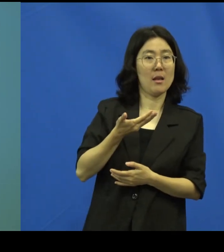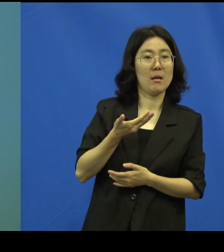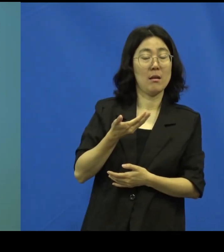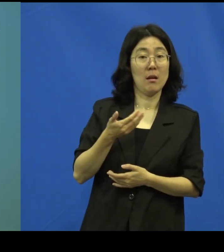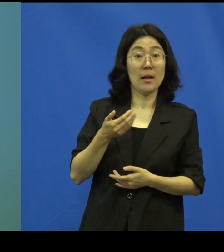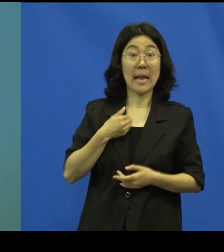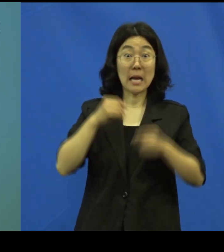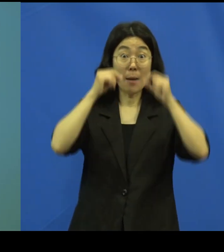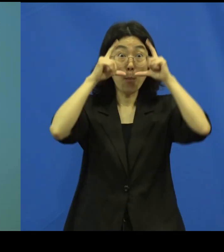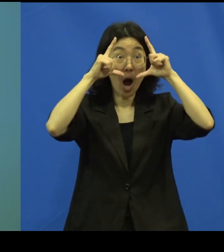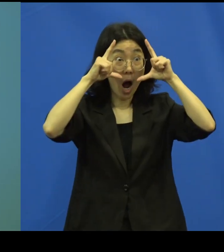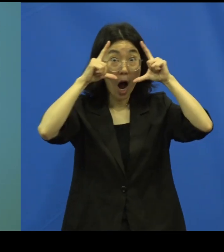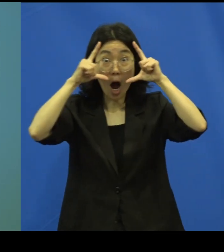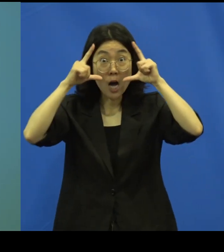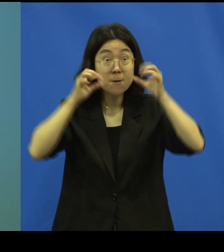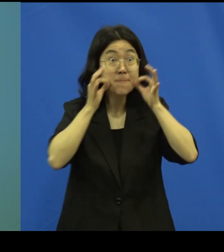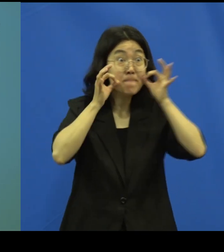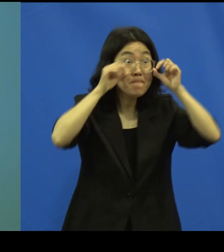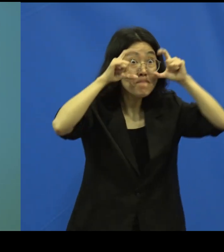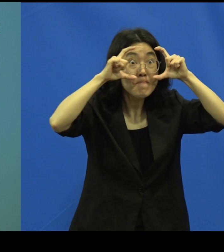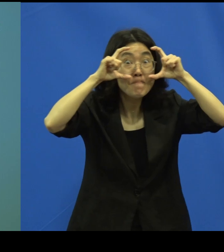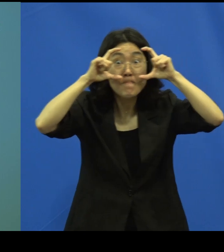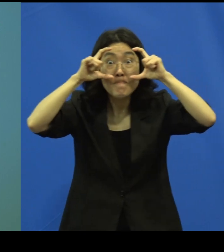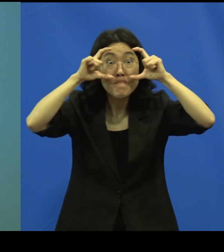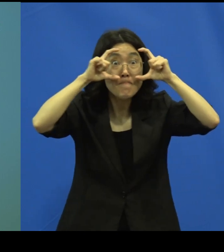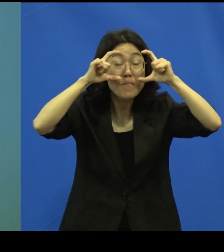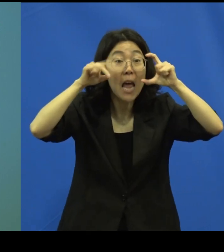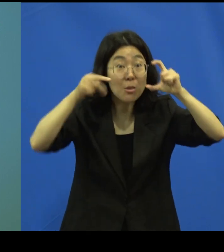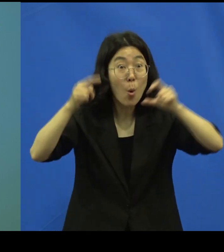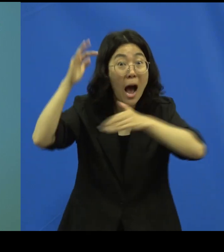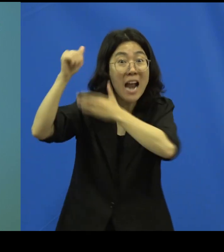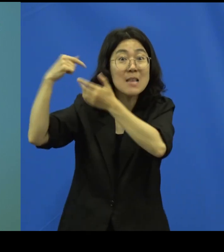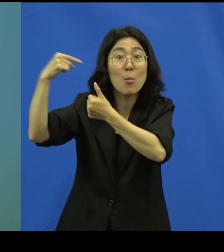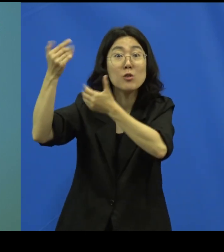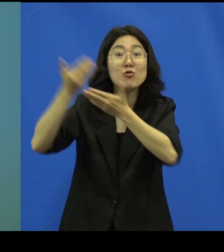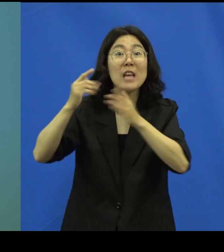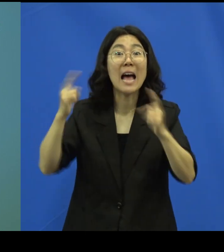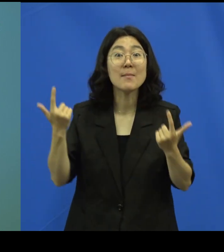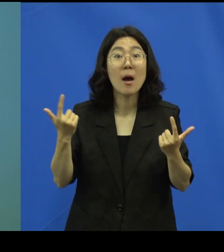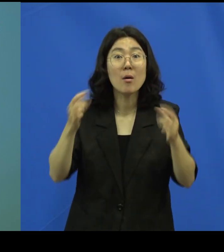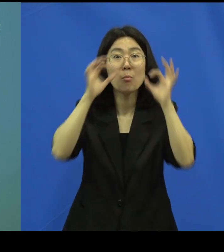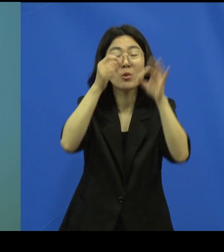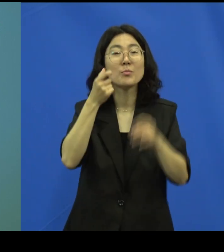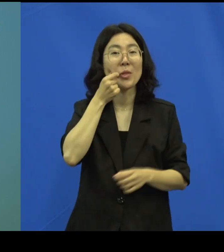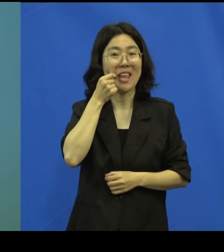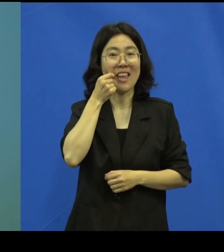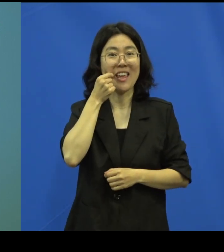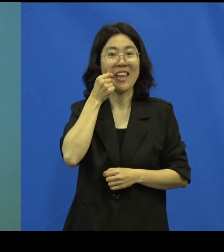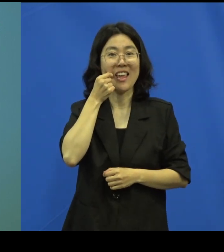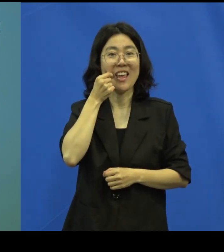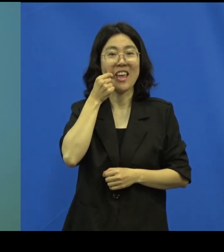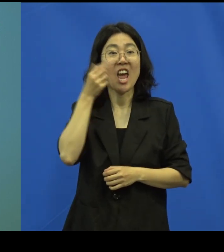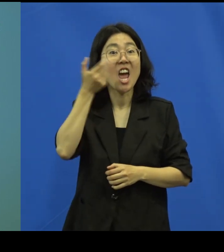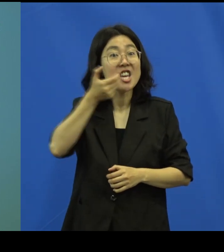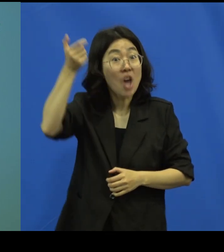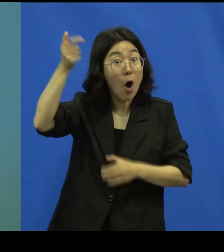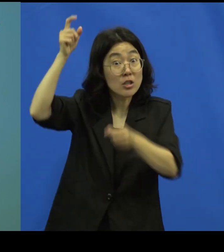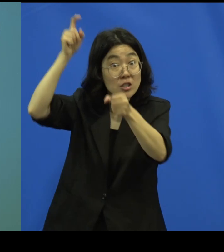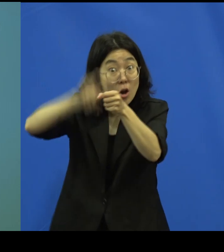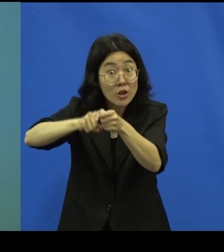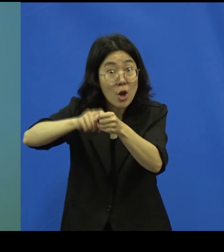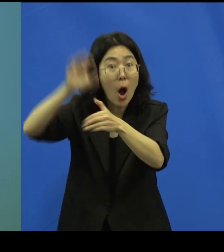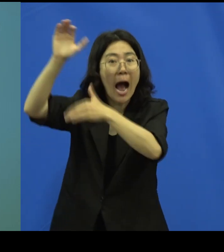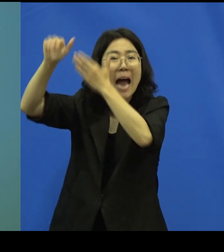다 떠 보이서도 보는 게 없습니다. 아무런 것도 볼 수도 없고 하나님이 보여주시는 세계. 이것은